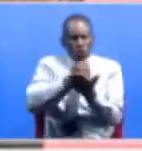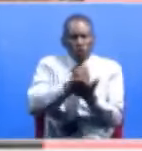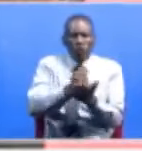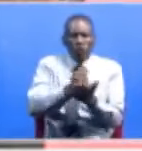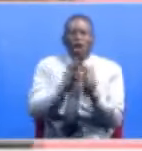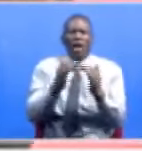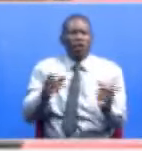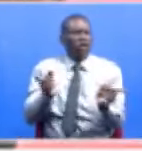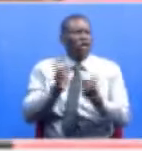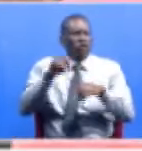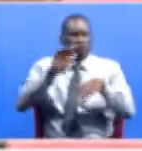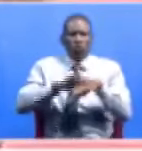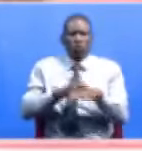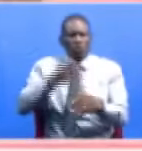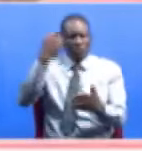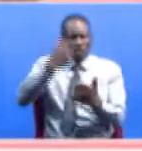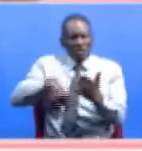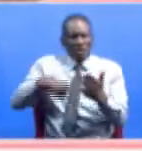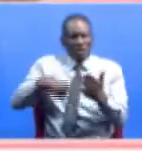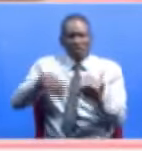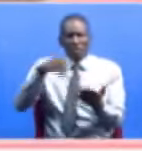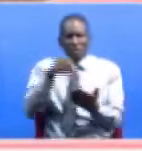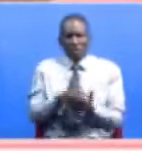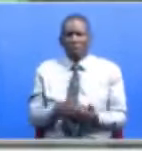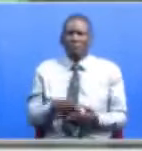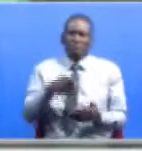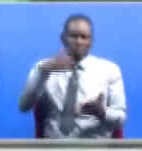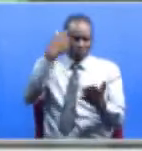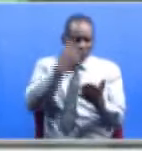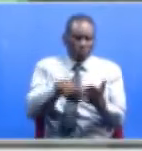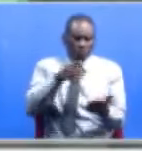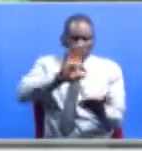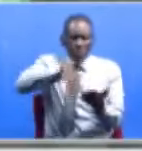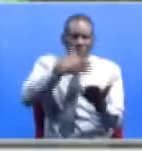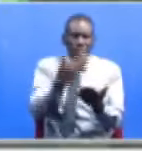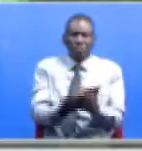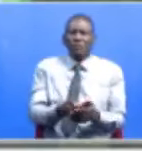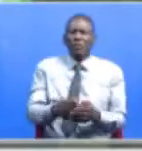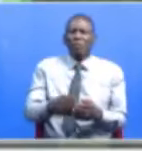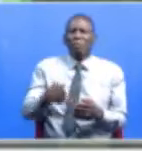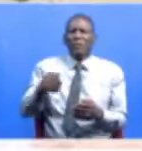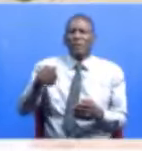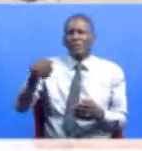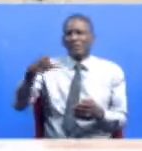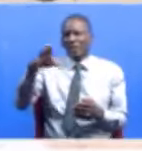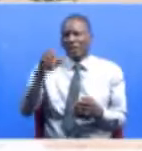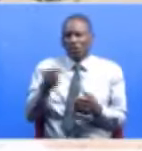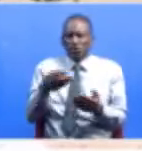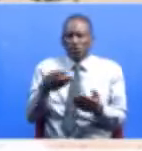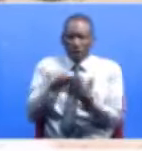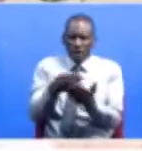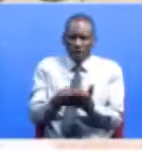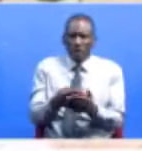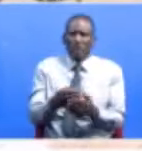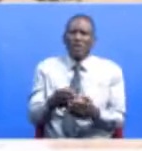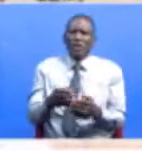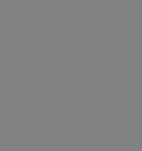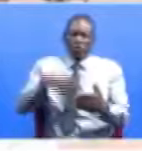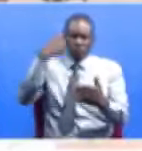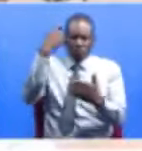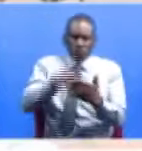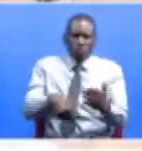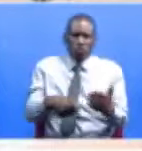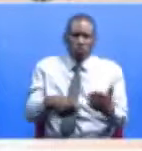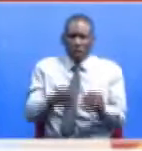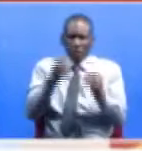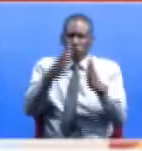haitakuwa bora wakitozwa ushuru huo. Na kodi hiyo inayopendekezwa na waziri wa fedha Njuguna Ndungu inanuia kumtoza mkulima shilingi